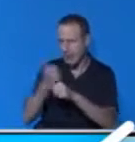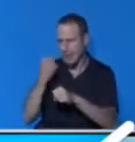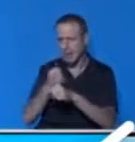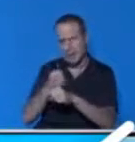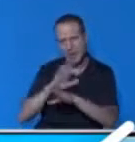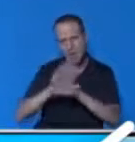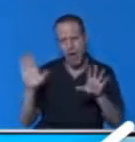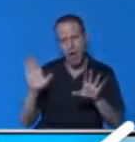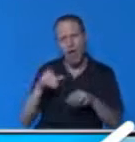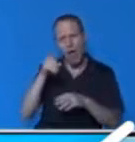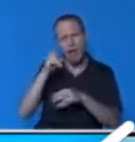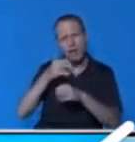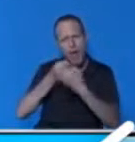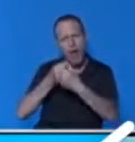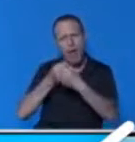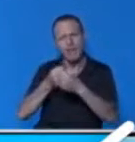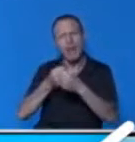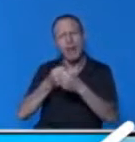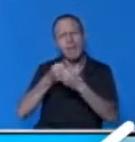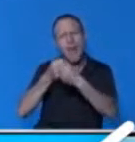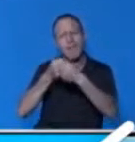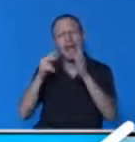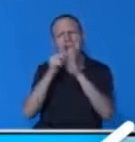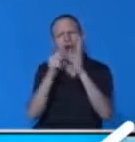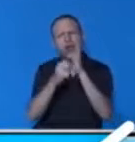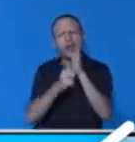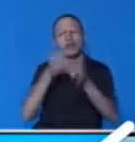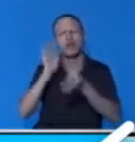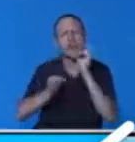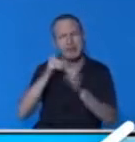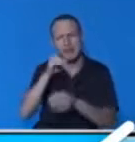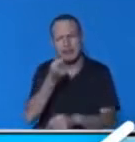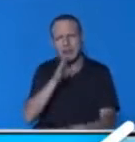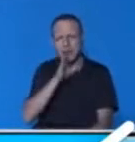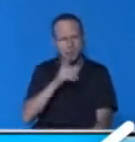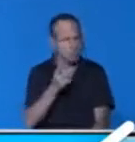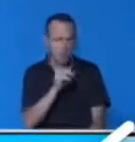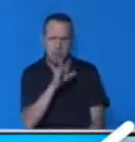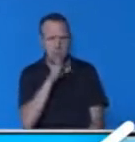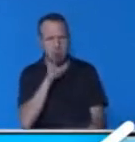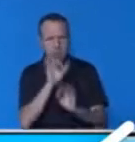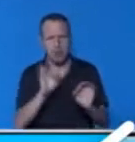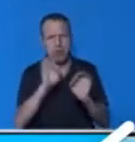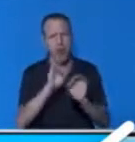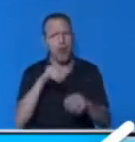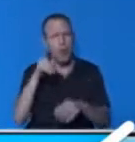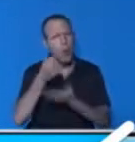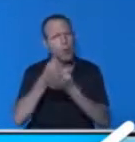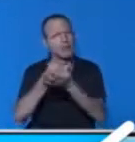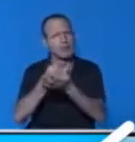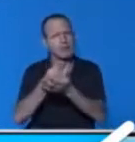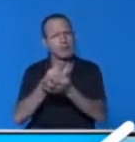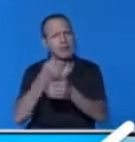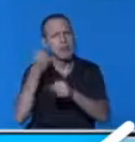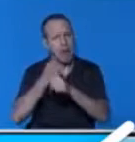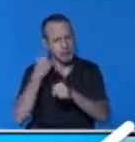מאבק תקנוני, משפטי, זה קצת בעייתי. לא, זה לא בעייתי בכלל, כמו שאני אומרת, זה שהוא הציג את זה כמעשה עשוי,